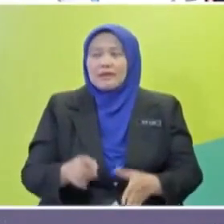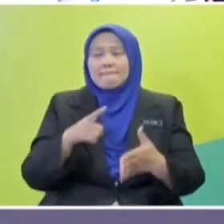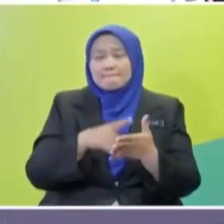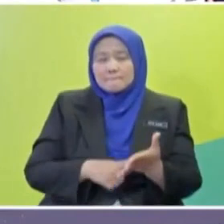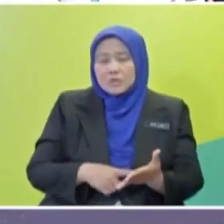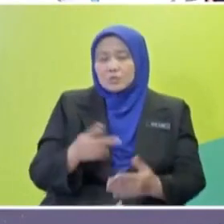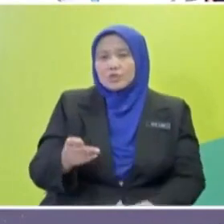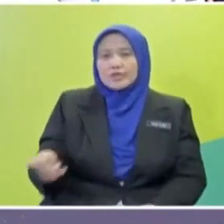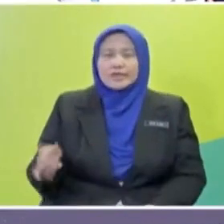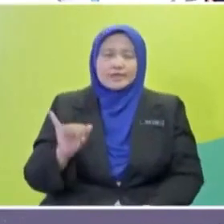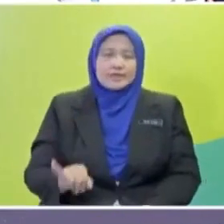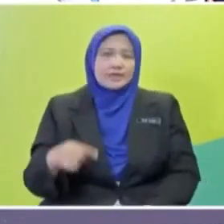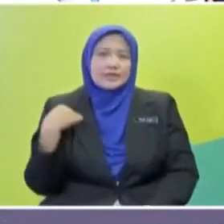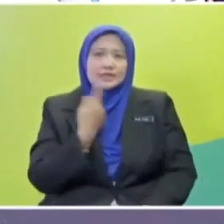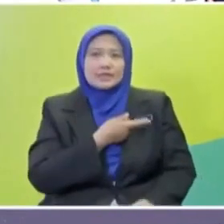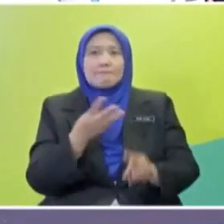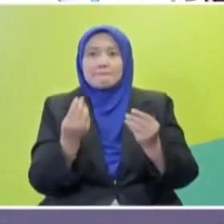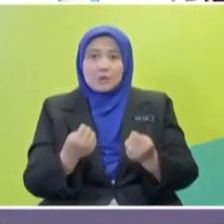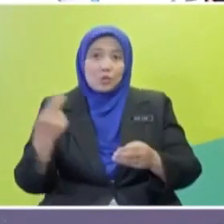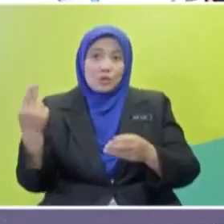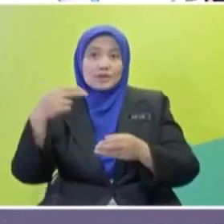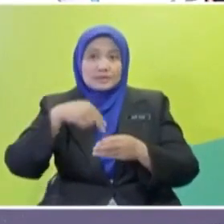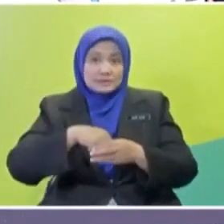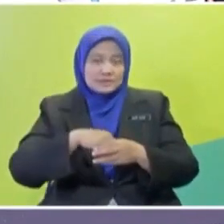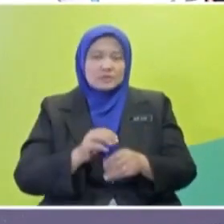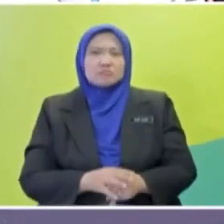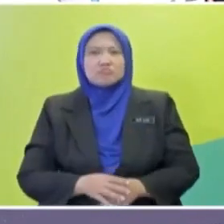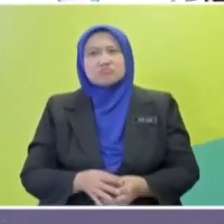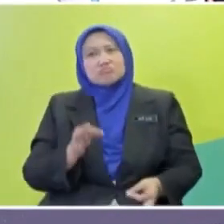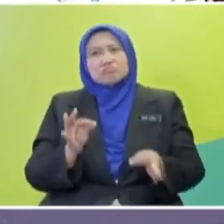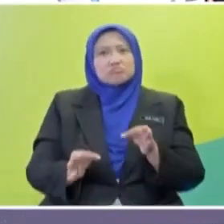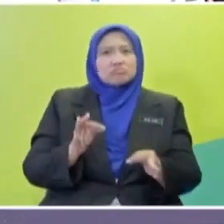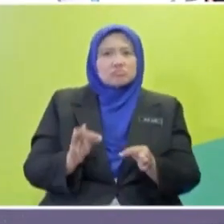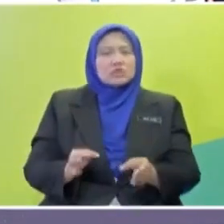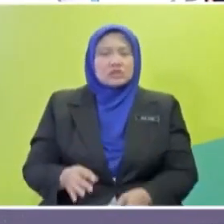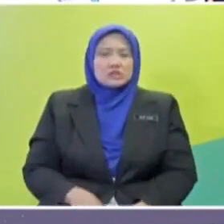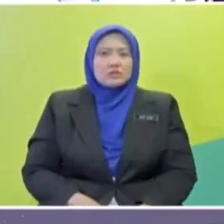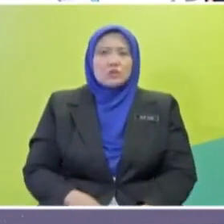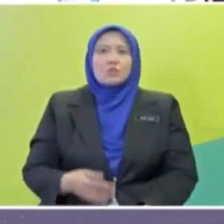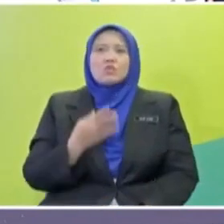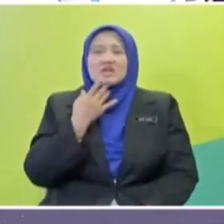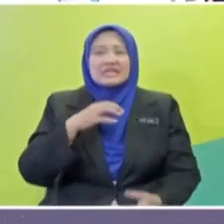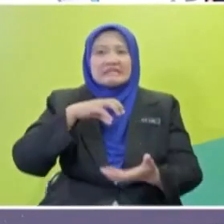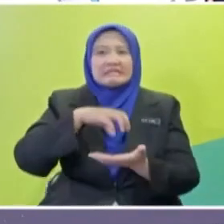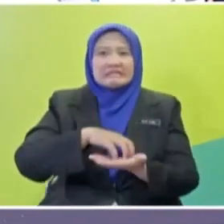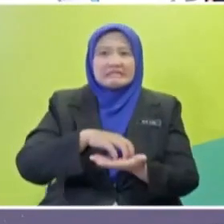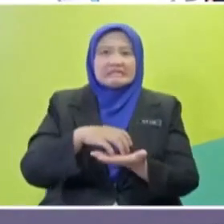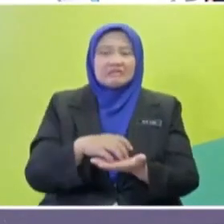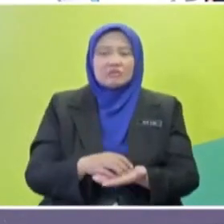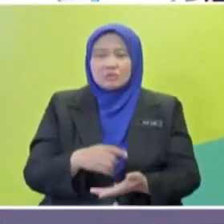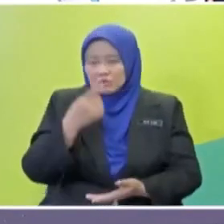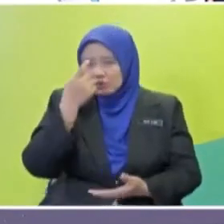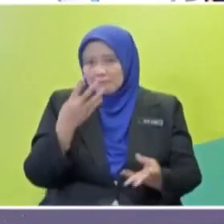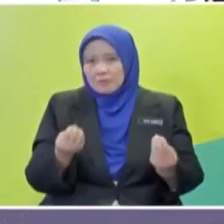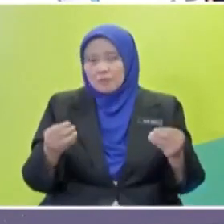produk yang kita nak hasilkan tu. Contohlah, memang kita nak buat produk tu ialah kek coklat. Okay, dah tentu-tentu warna coklat. Okay, mungkin hiasan dia